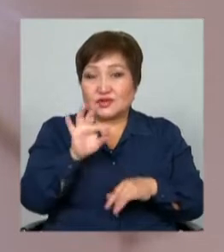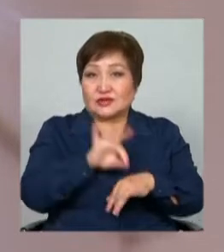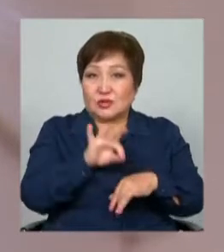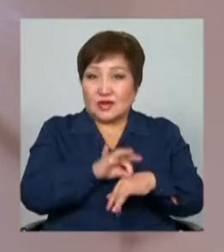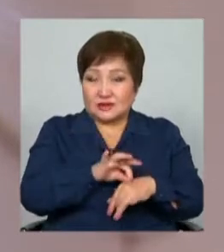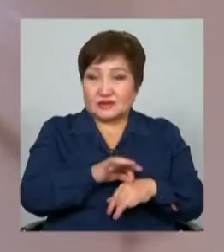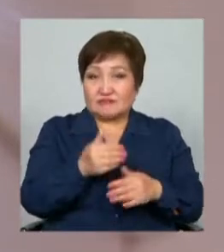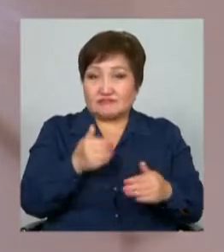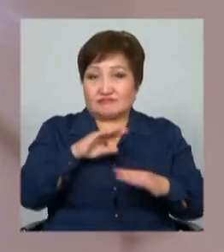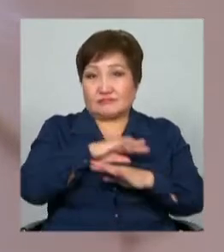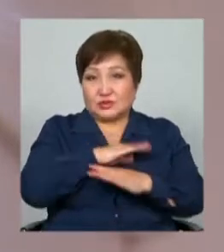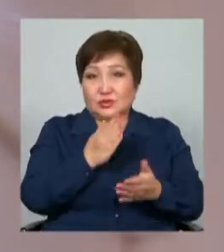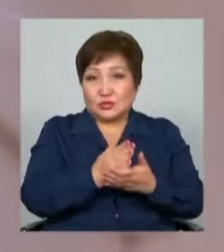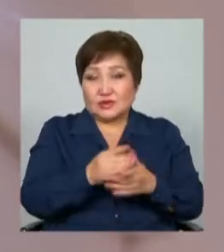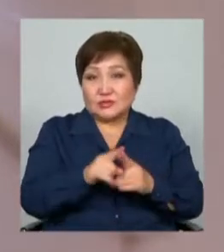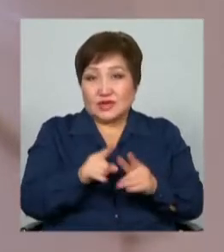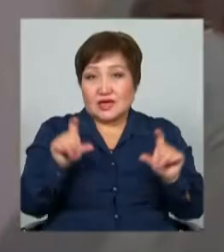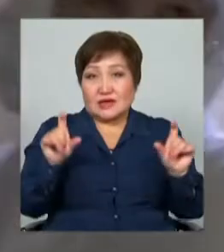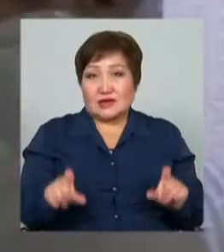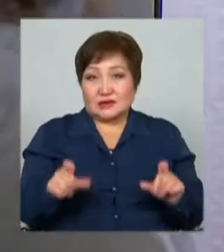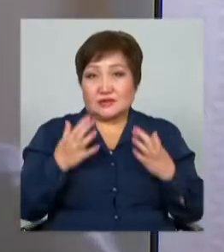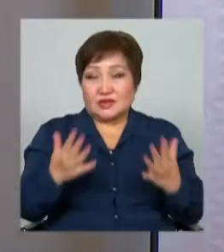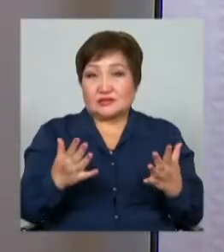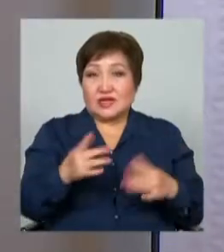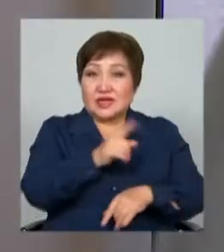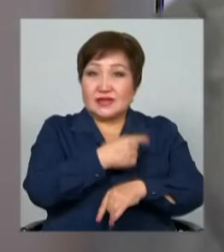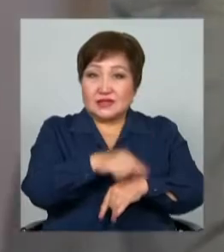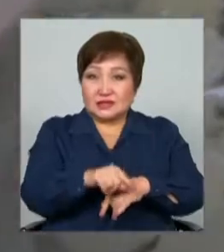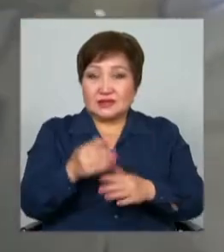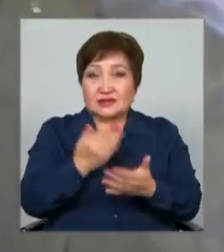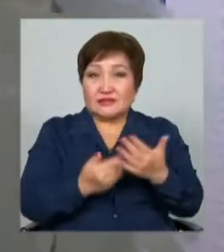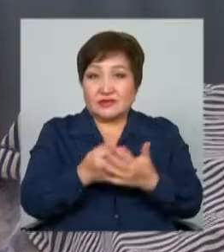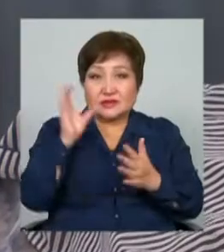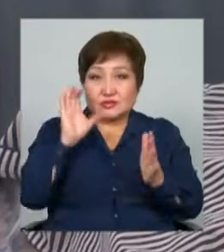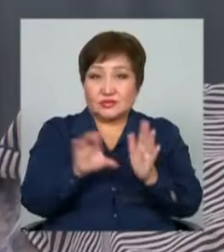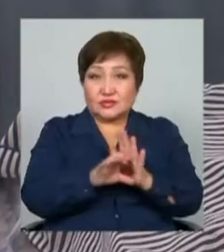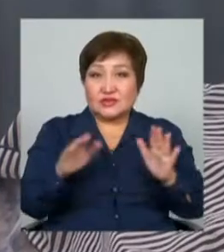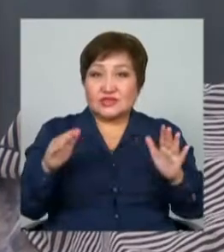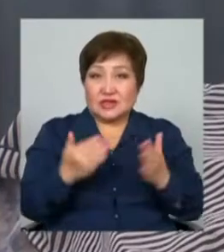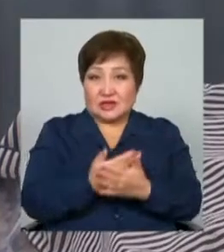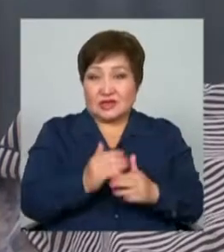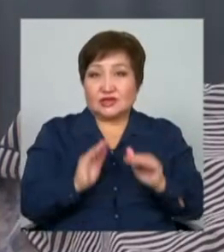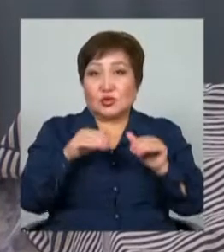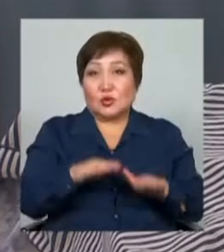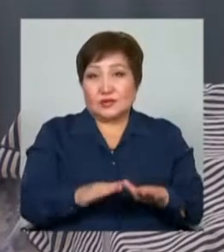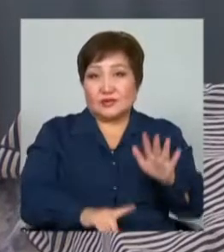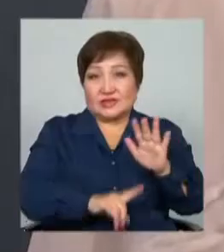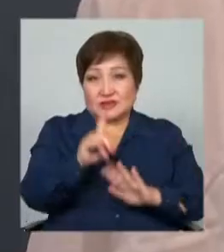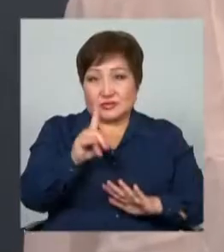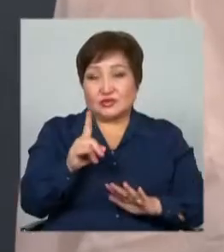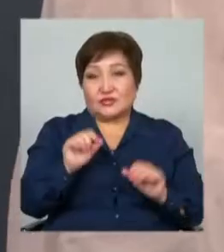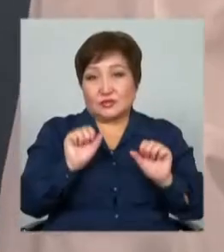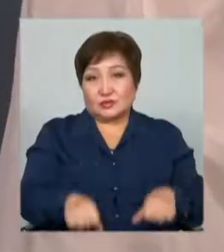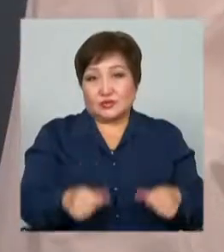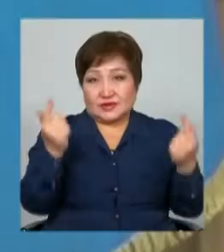әкімі тұрғындар карантин талаптары мен дәрігерлердің кеңесіне құлақ аспаса, жаңа толқының басталып кетуі мүмкін екендігін ескертеді.